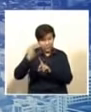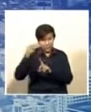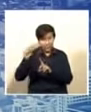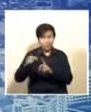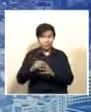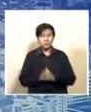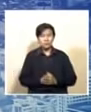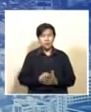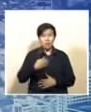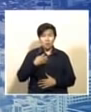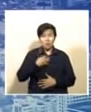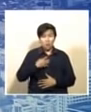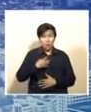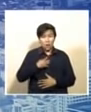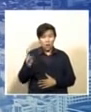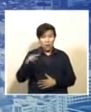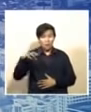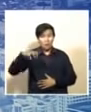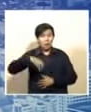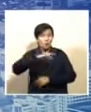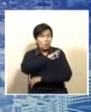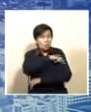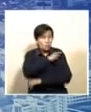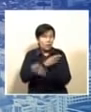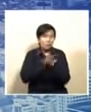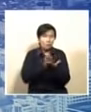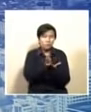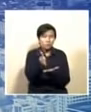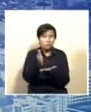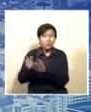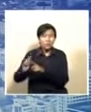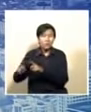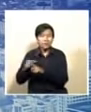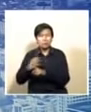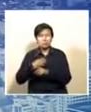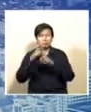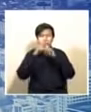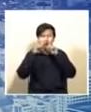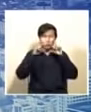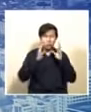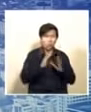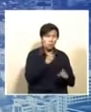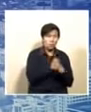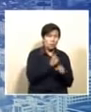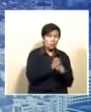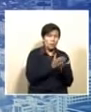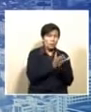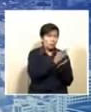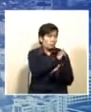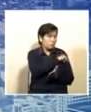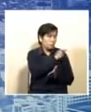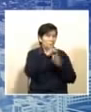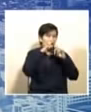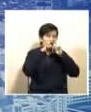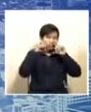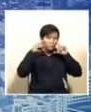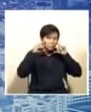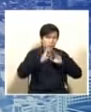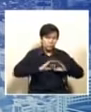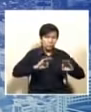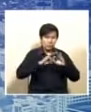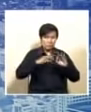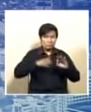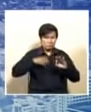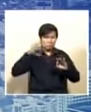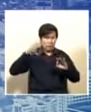ไปที่บุคลากรทางการแพทย์แล้วก็สถานพยาบาลซึ่งปกติเนี่ยกำลังการผลิตที่เหลืออยู่ก็มีการส่งออกอยู่บ้าง